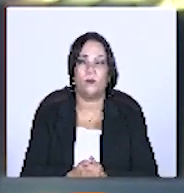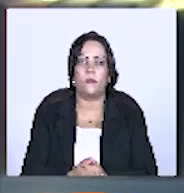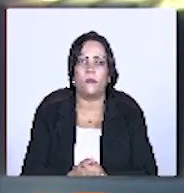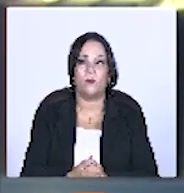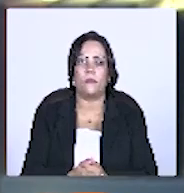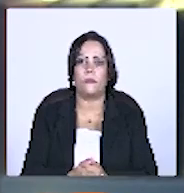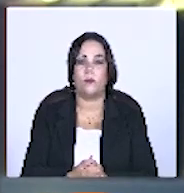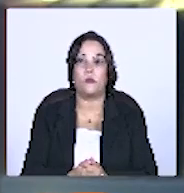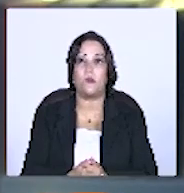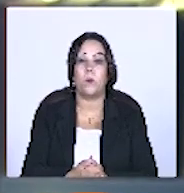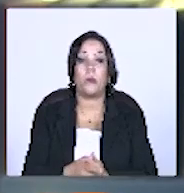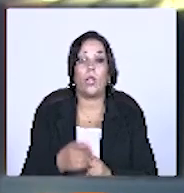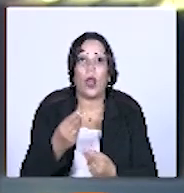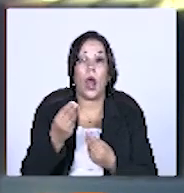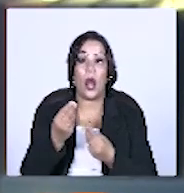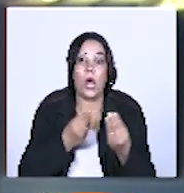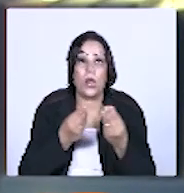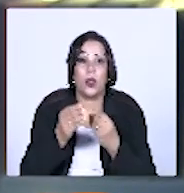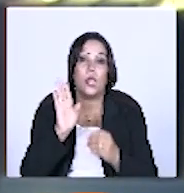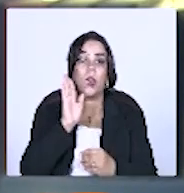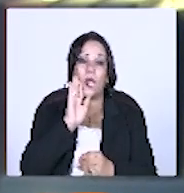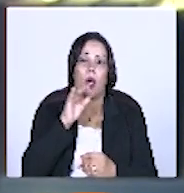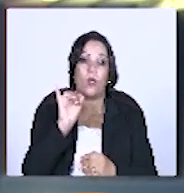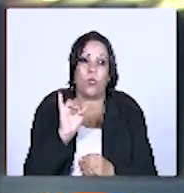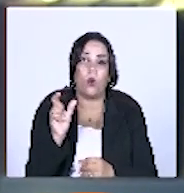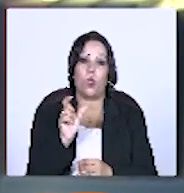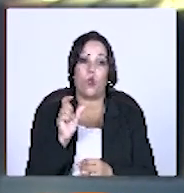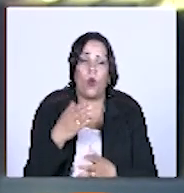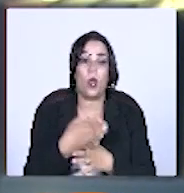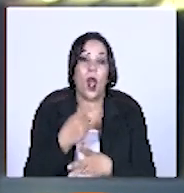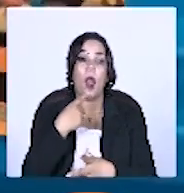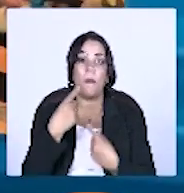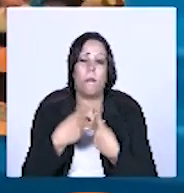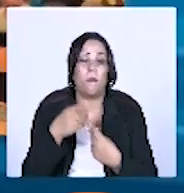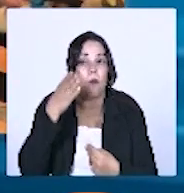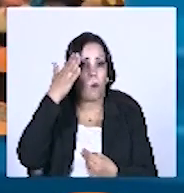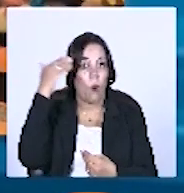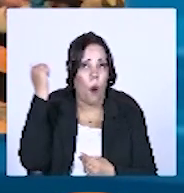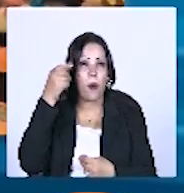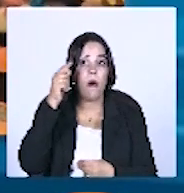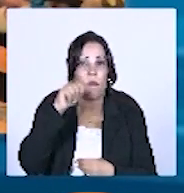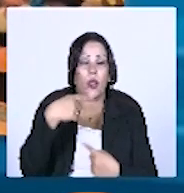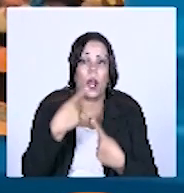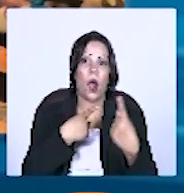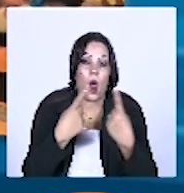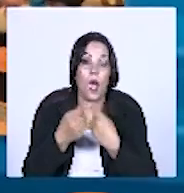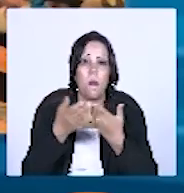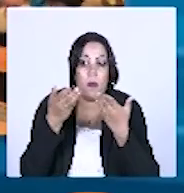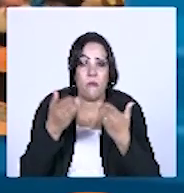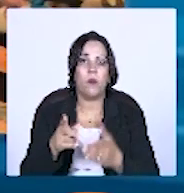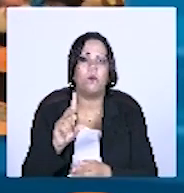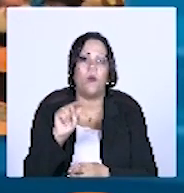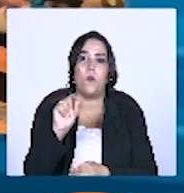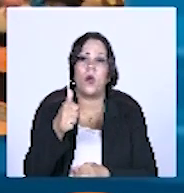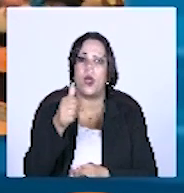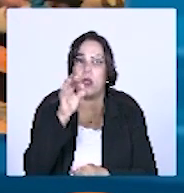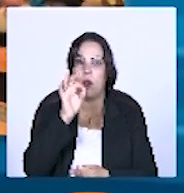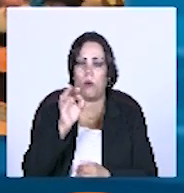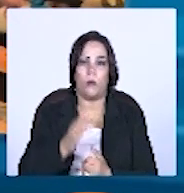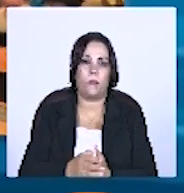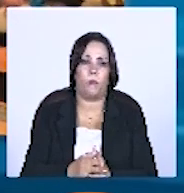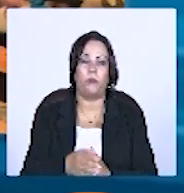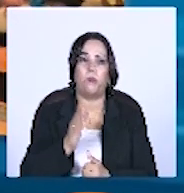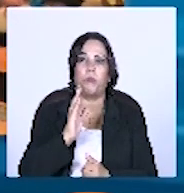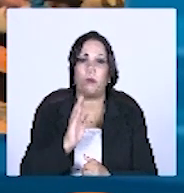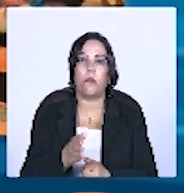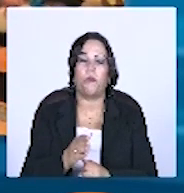المجتمع الندوه تحدث فيها عدد من الخبراء وجرى نقاش جيد جدا